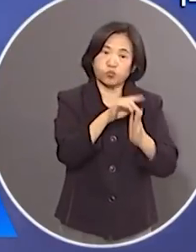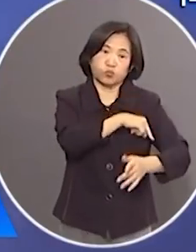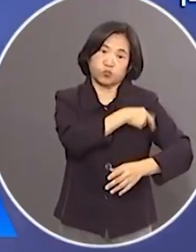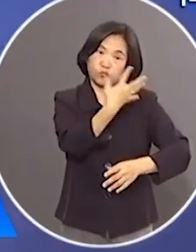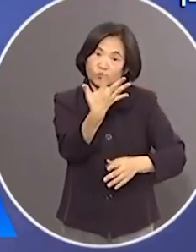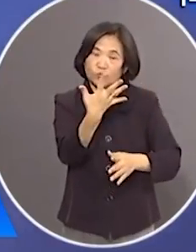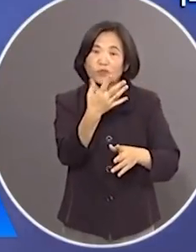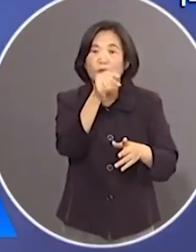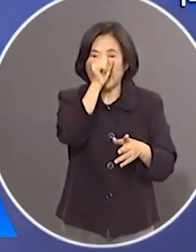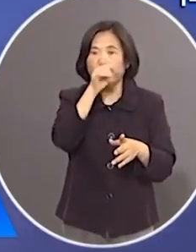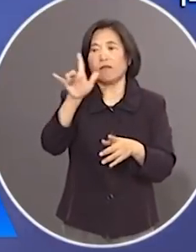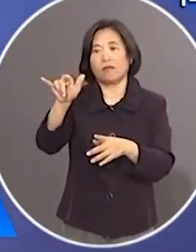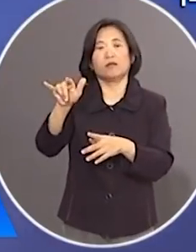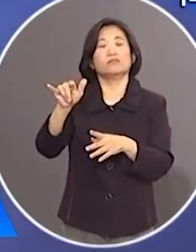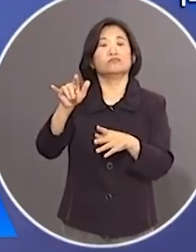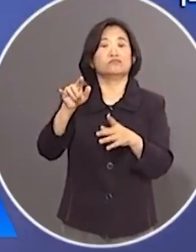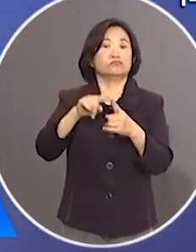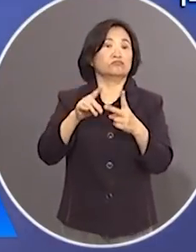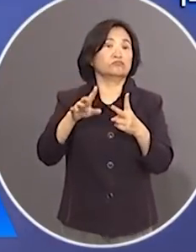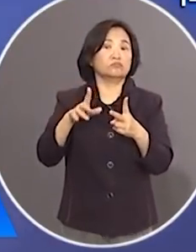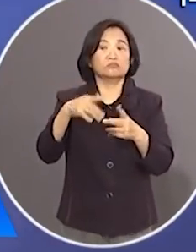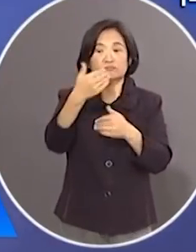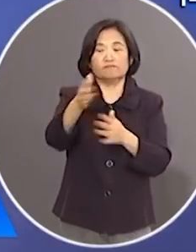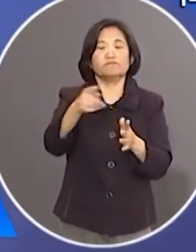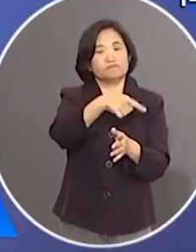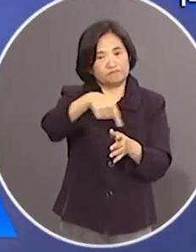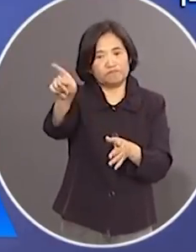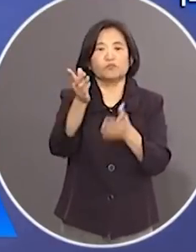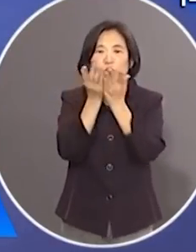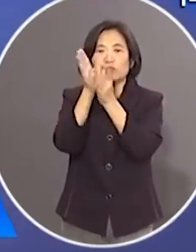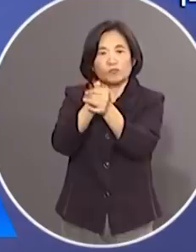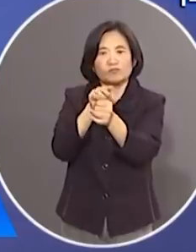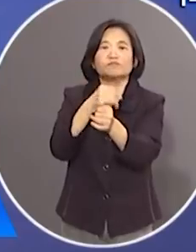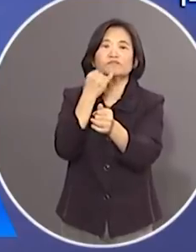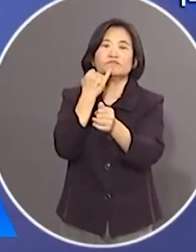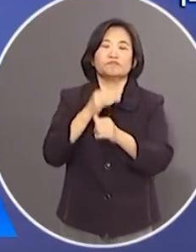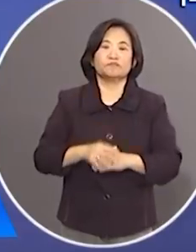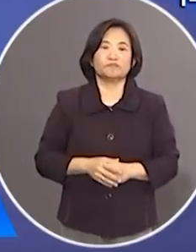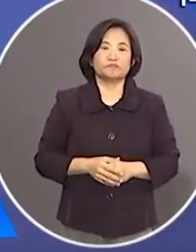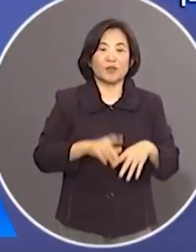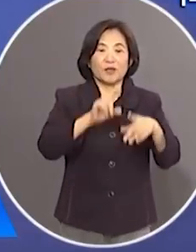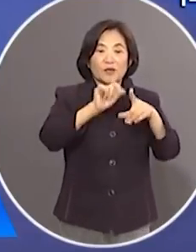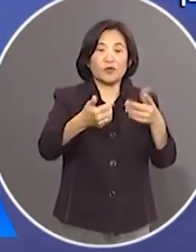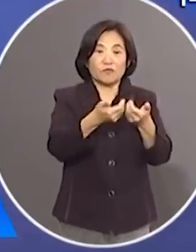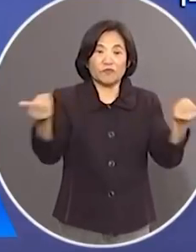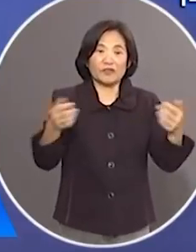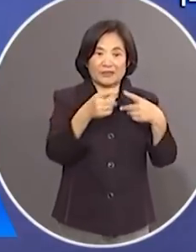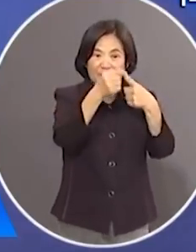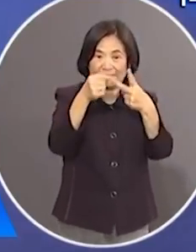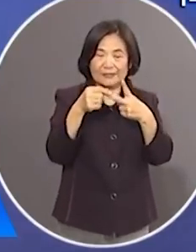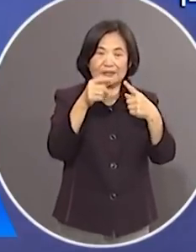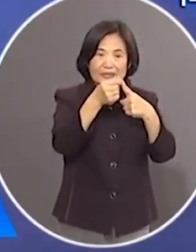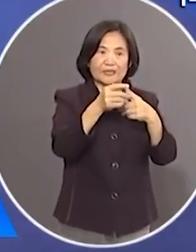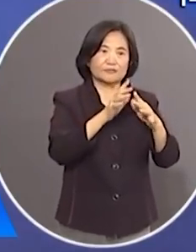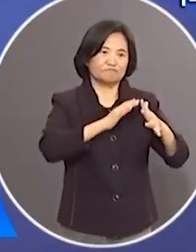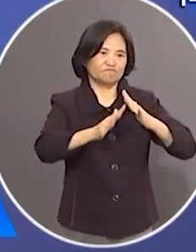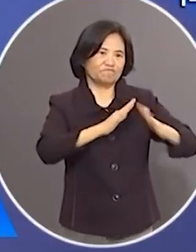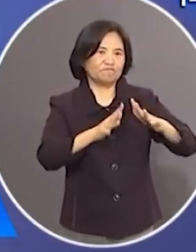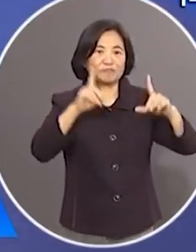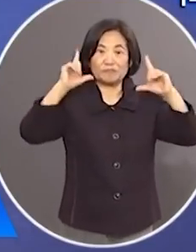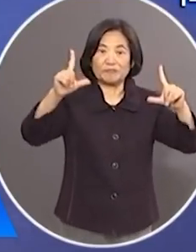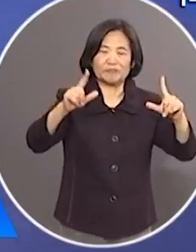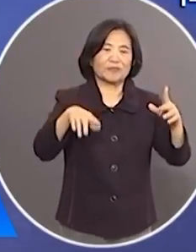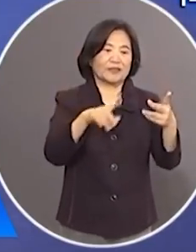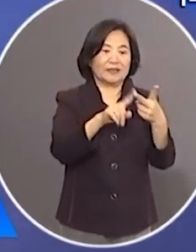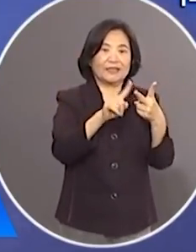礼拜五帮你找好教室，帮你找好老师。第六，我把公司员工分为战斗跟后勤，第一线